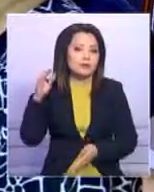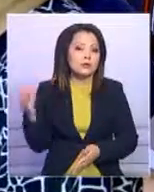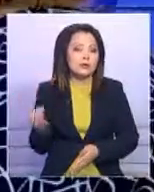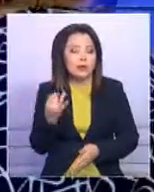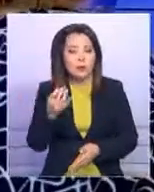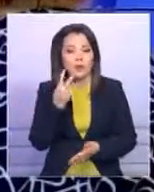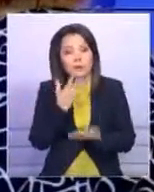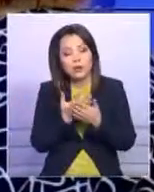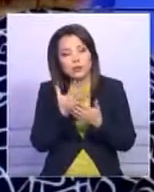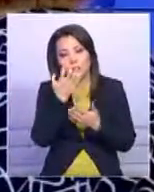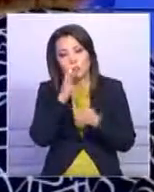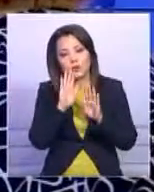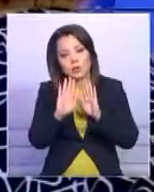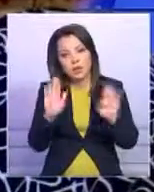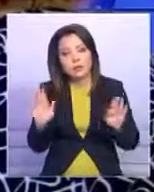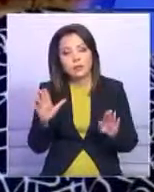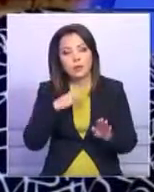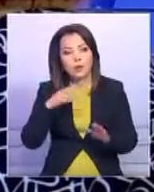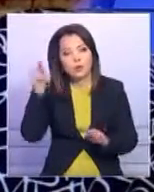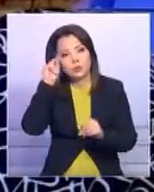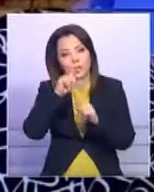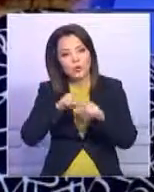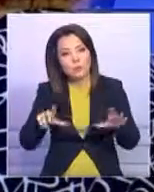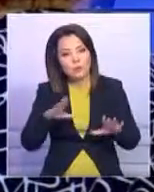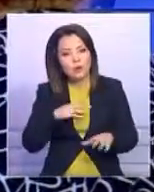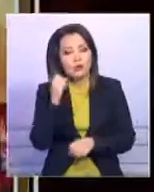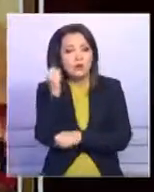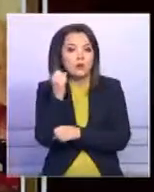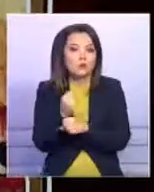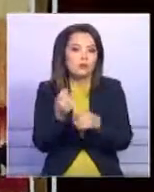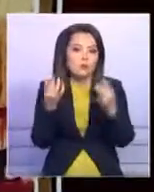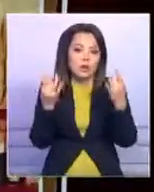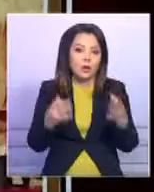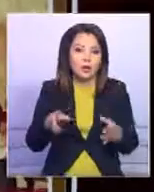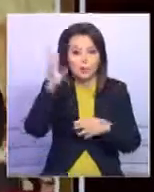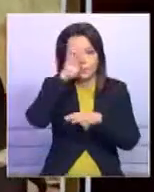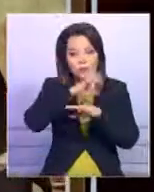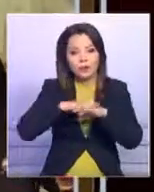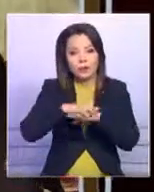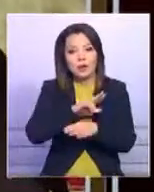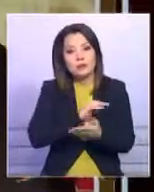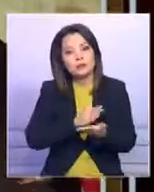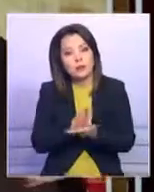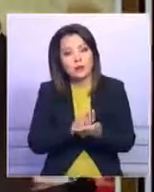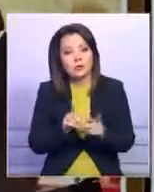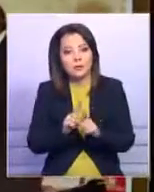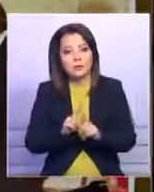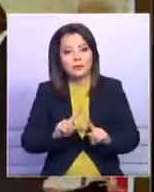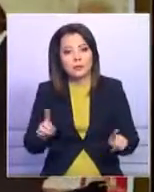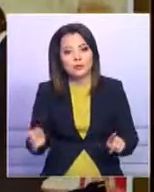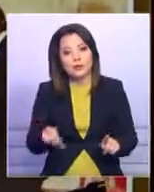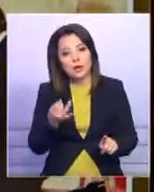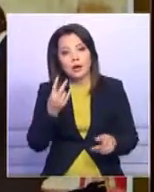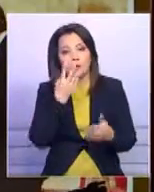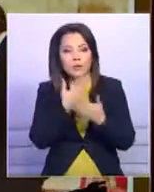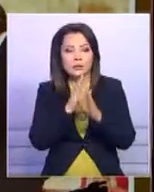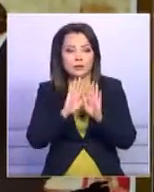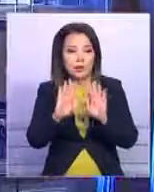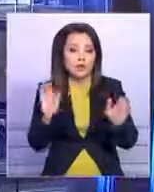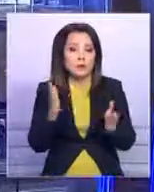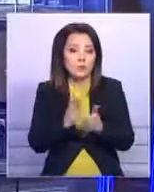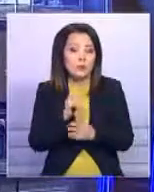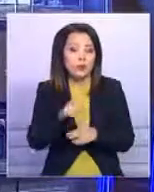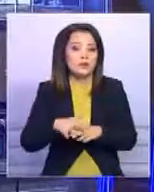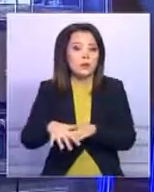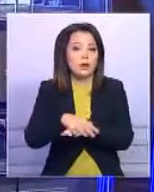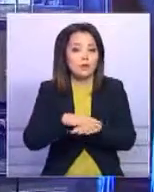қойылған. Олардың арасынан оқушы кезі, қарапайым жұмысшы және мемлекеттік қызметтегі сәттерді көруге болады. Сонымен қатар